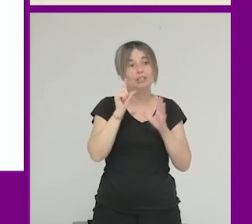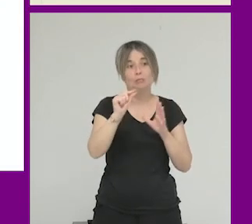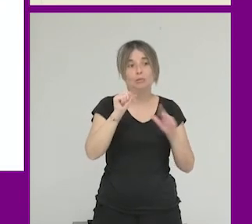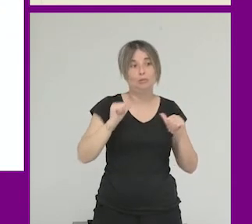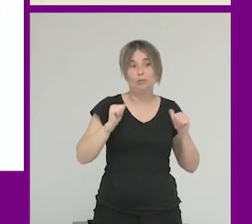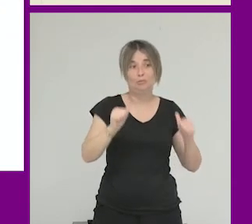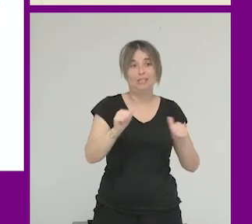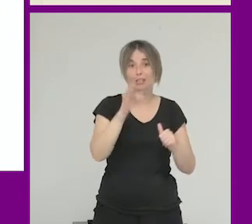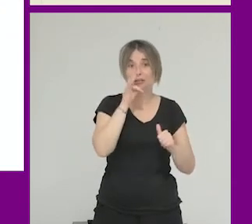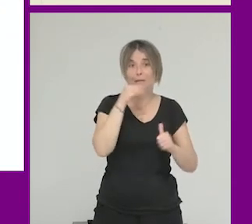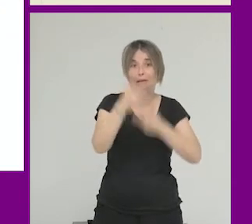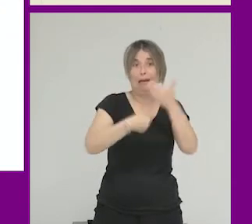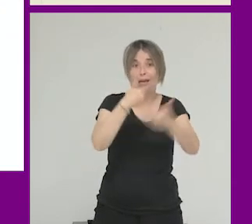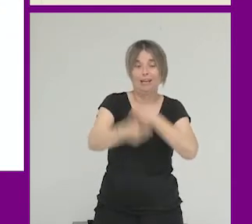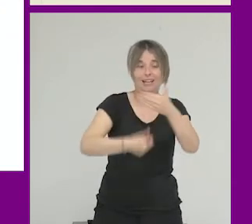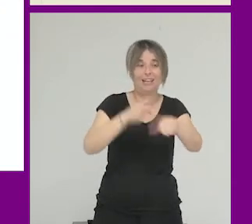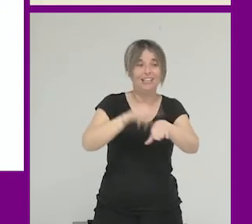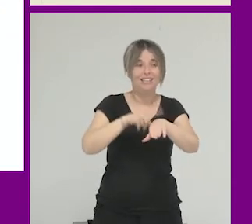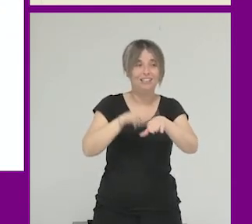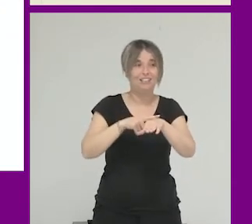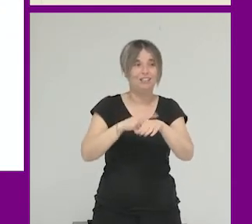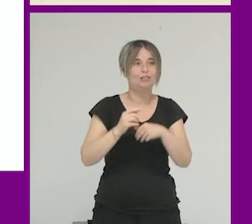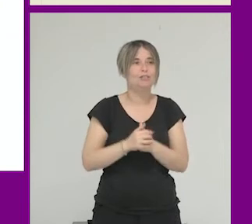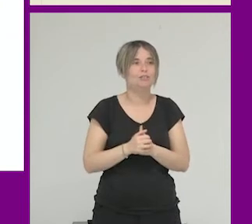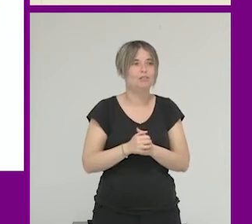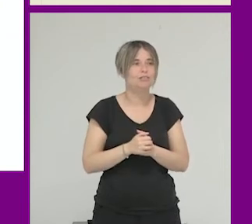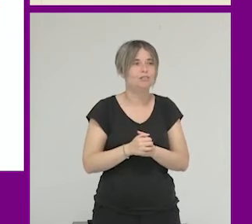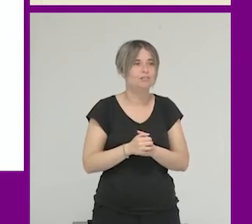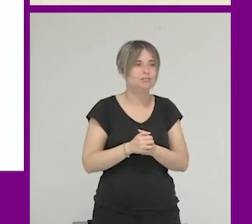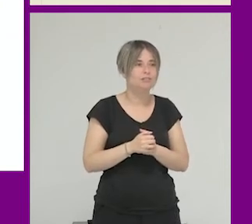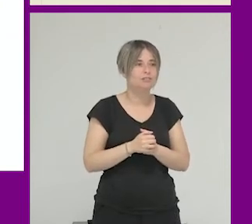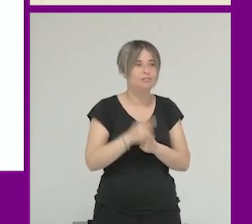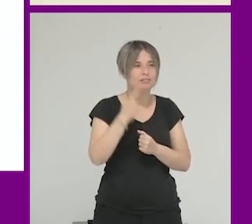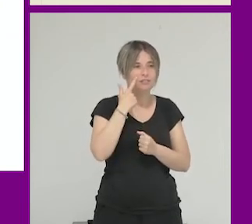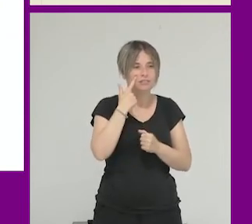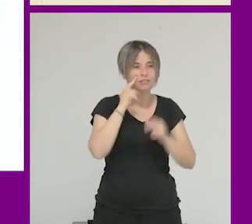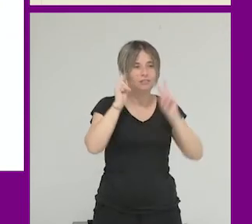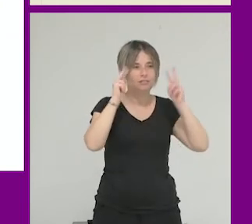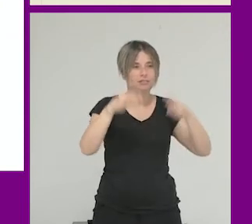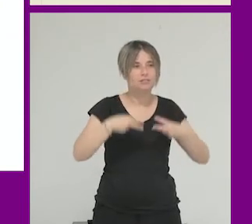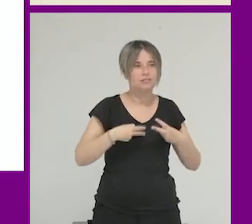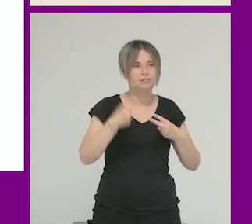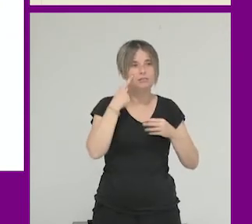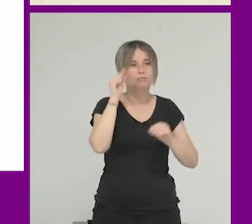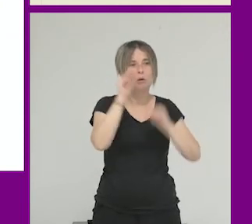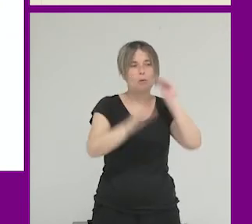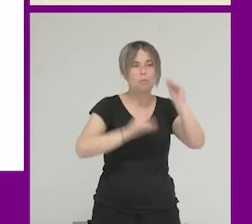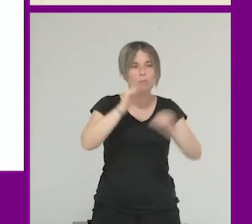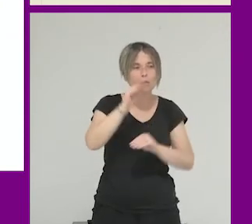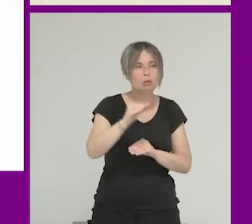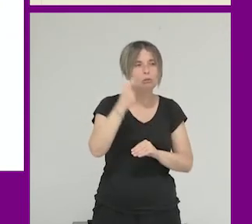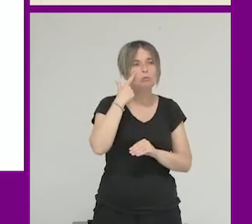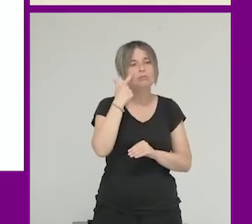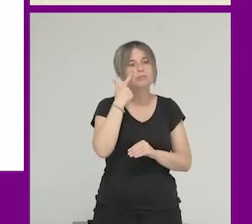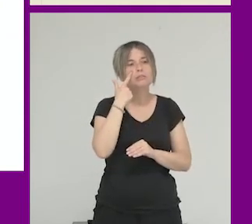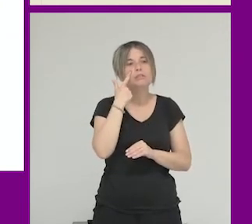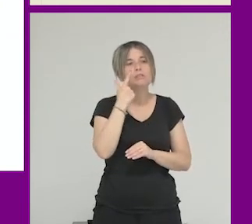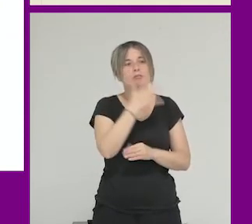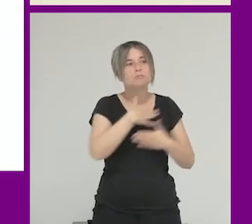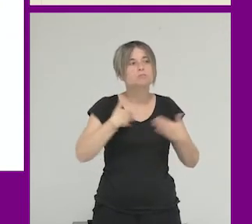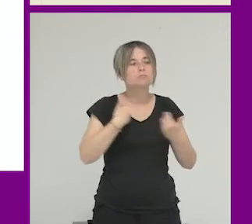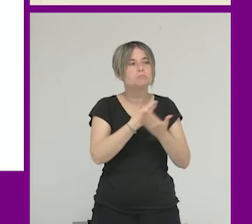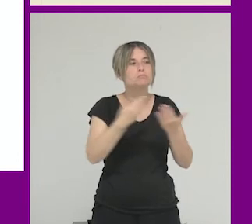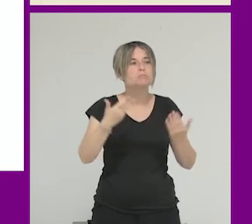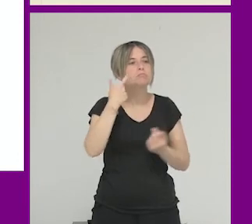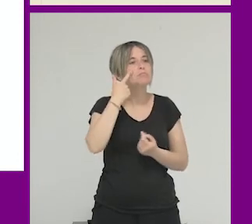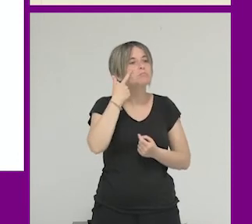Vale. Galderak egin dizkiot galdera batzu nire buruari, eta ausebia, zentzu